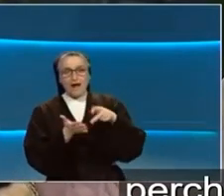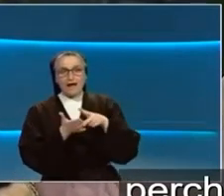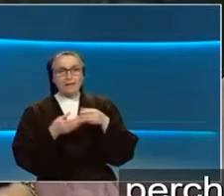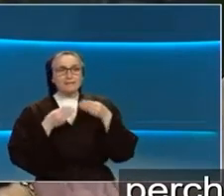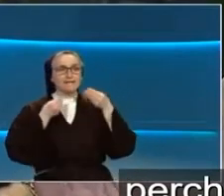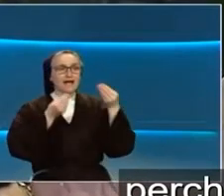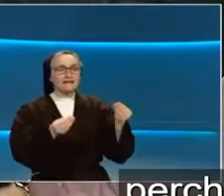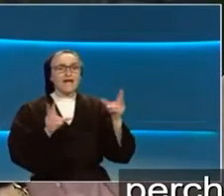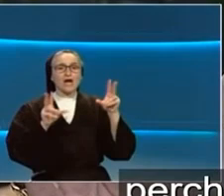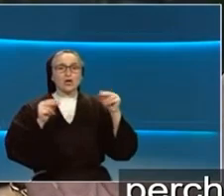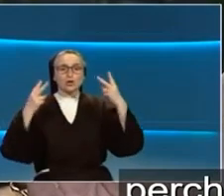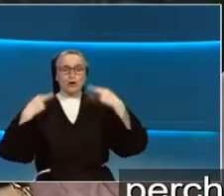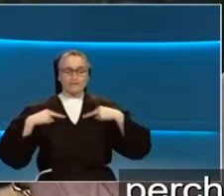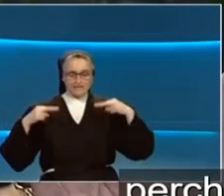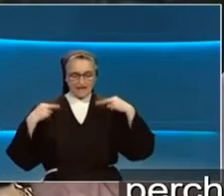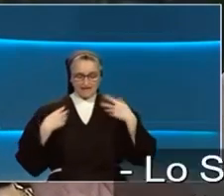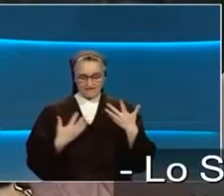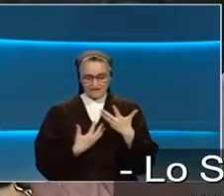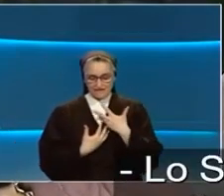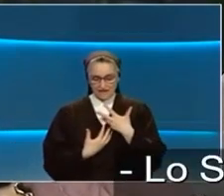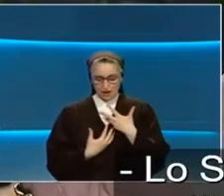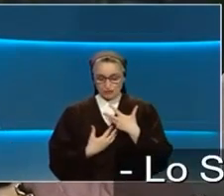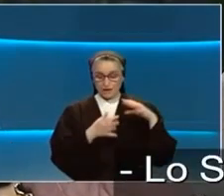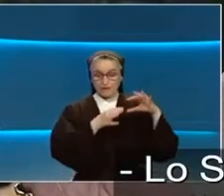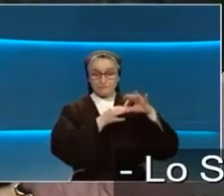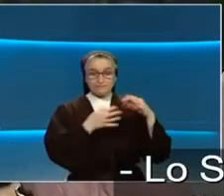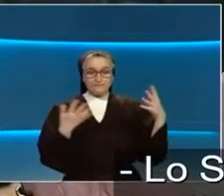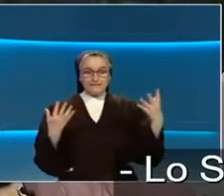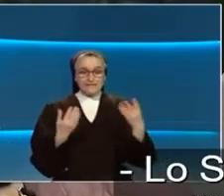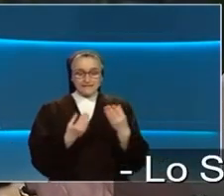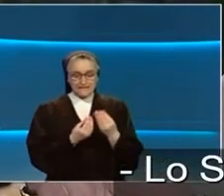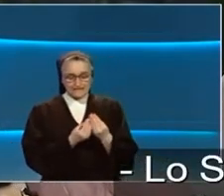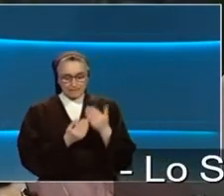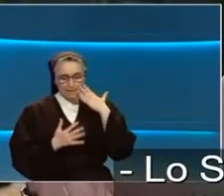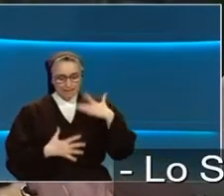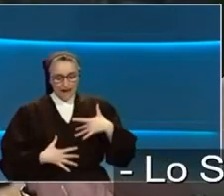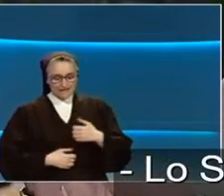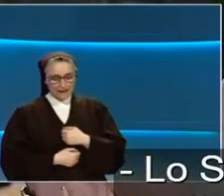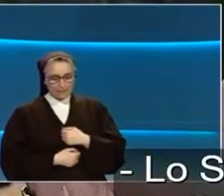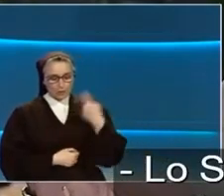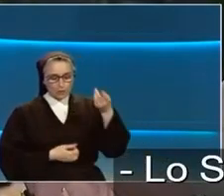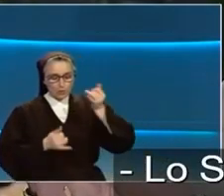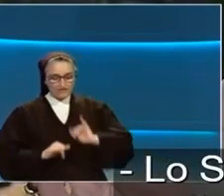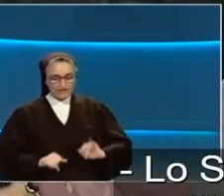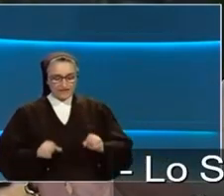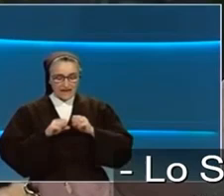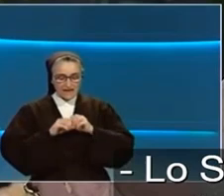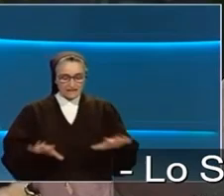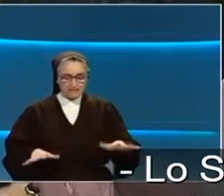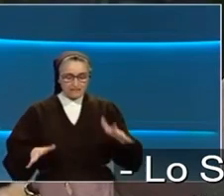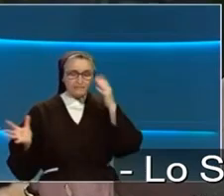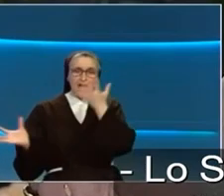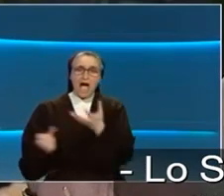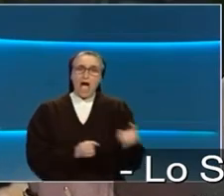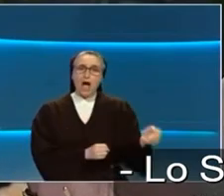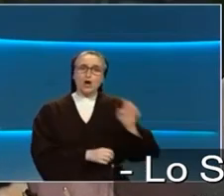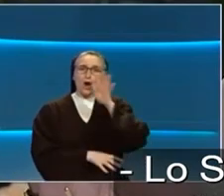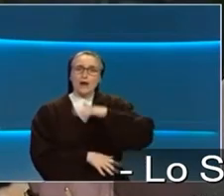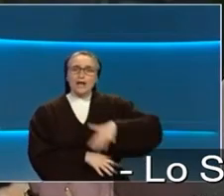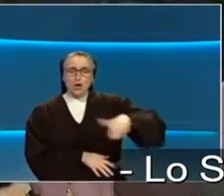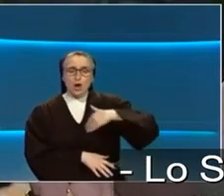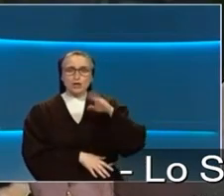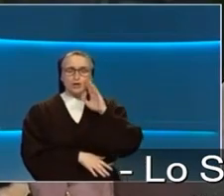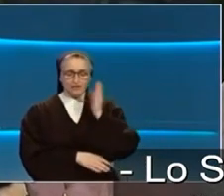consequivaleamus, in primis, cum beatissima Virgine Dei Genetrice Maria, cum beato